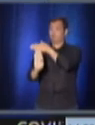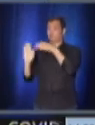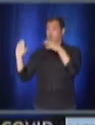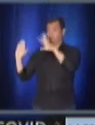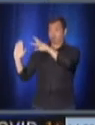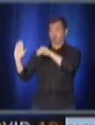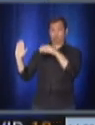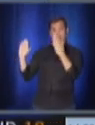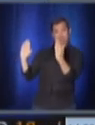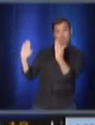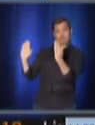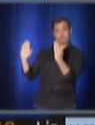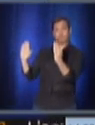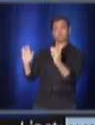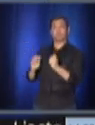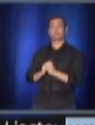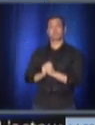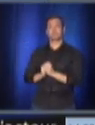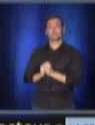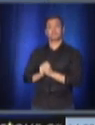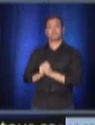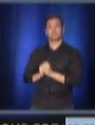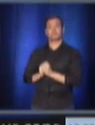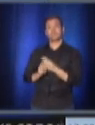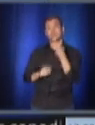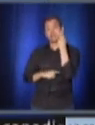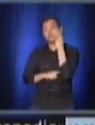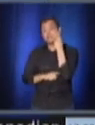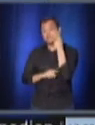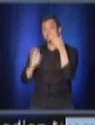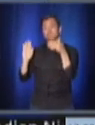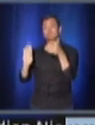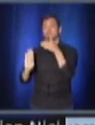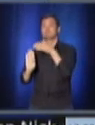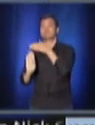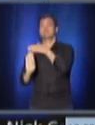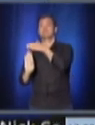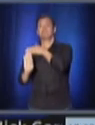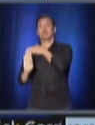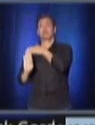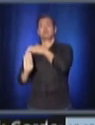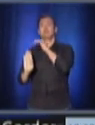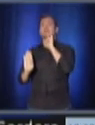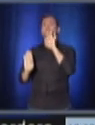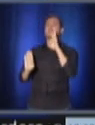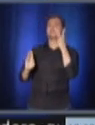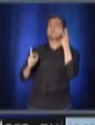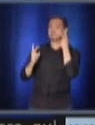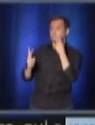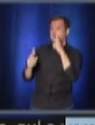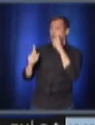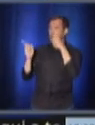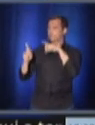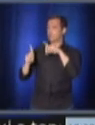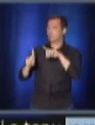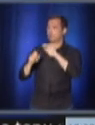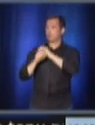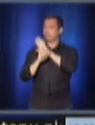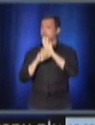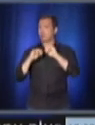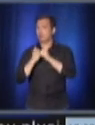des 7 derniers jours et aussi les variations de la journée précédente pour s'assurer que les gens et les journalistes puissent voir les tendances